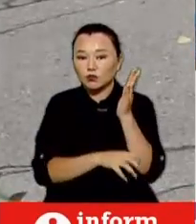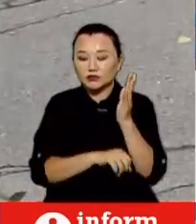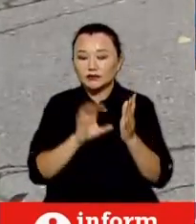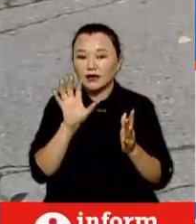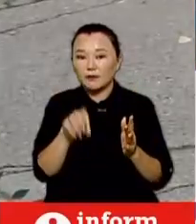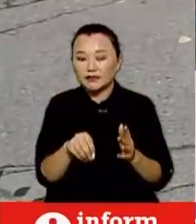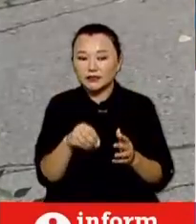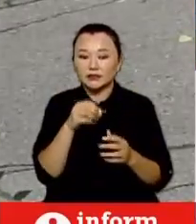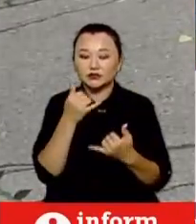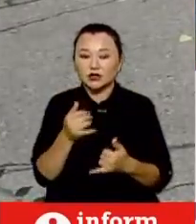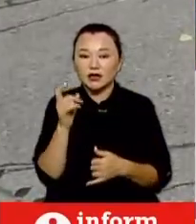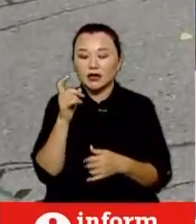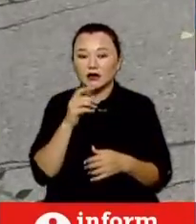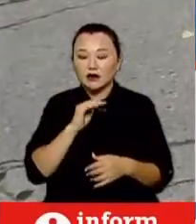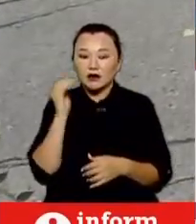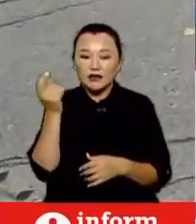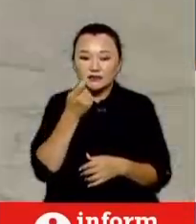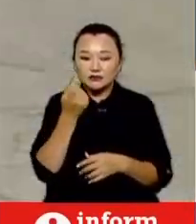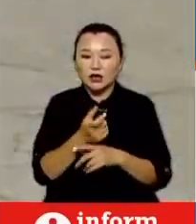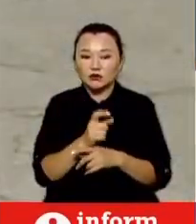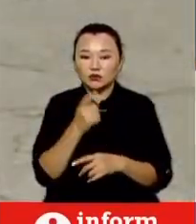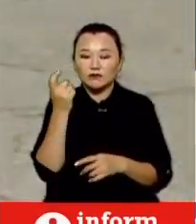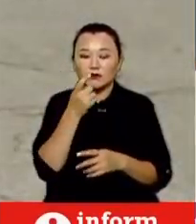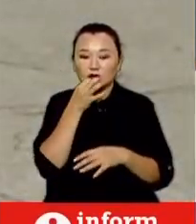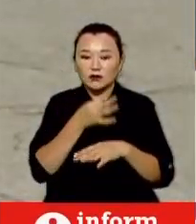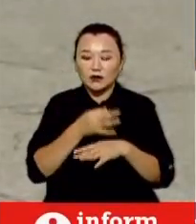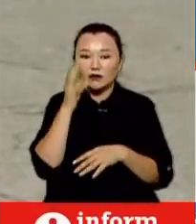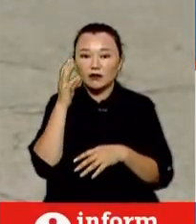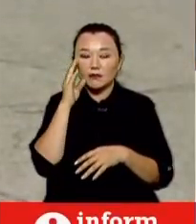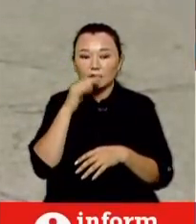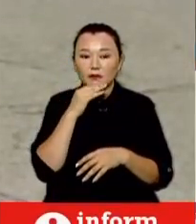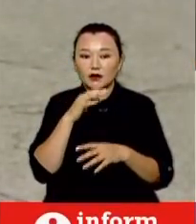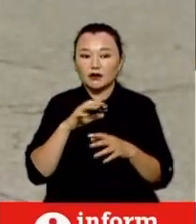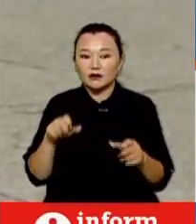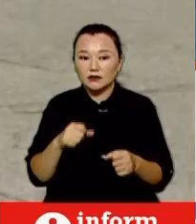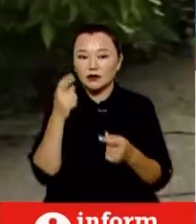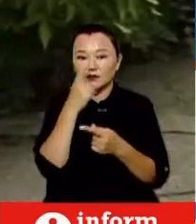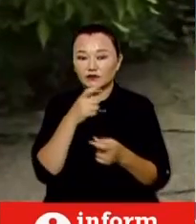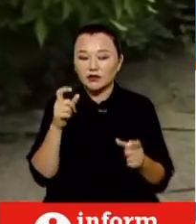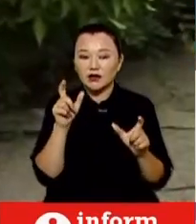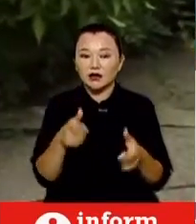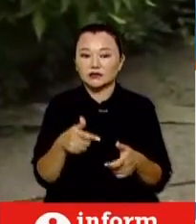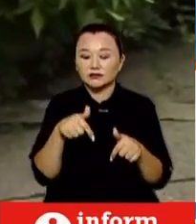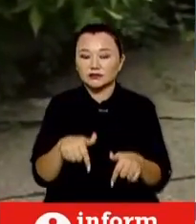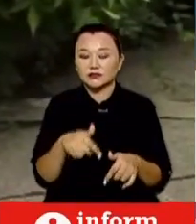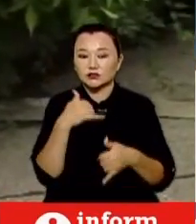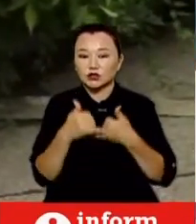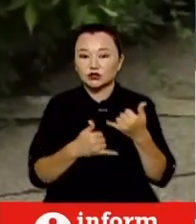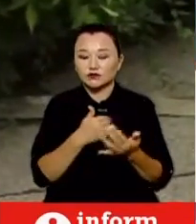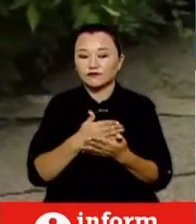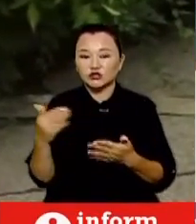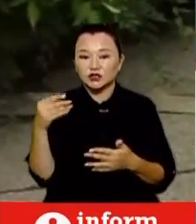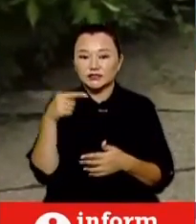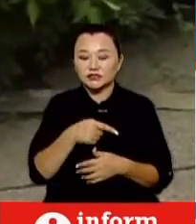нападения. Теперь в крестьянском хозяйстве, которым владеет папа пострадавшего мальчика, объявили карантин, так как здесь содержится свыше